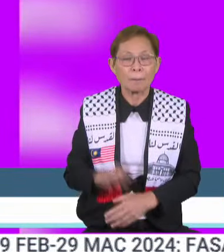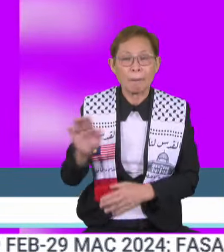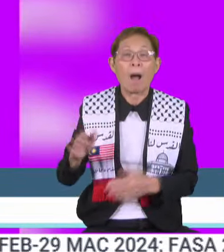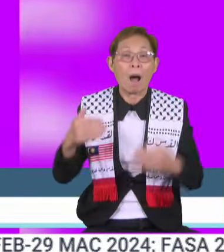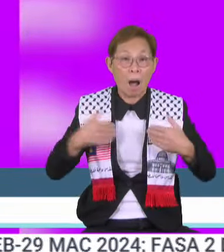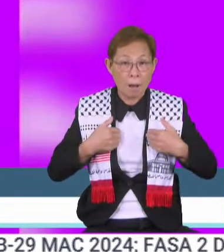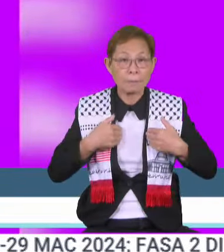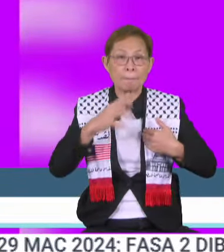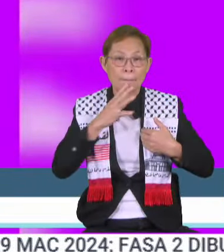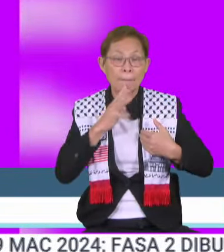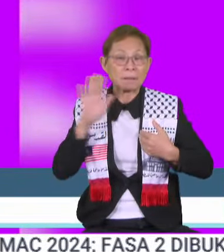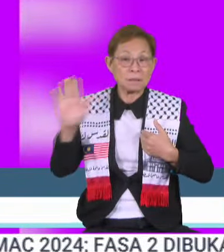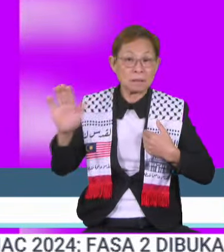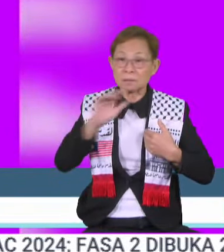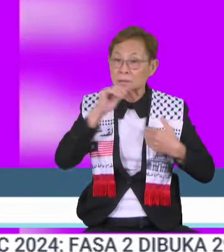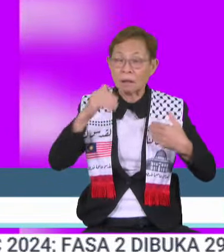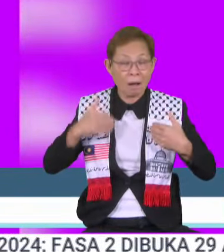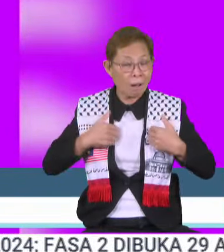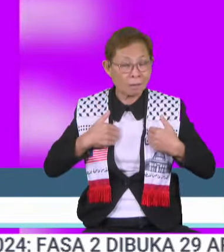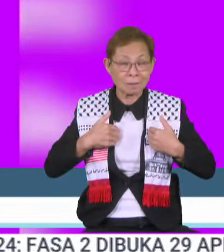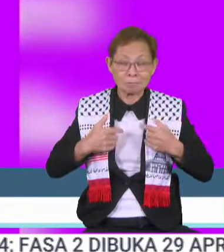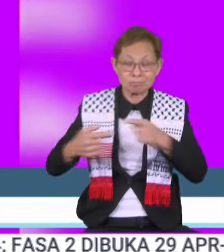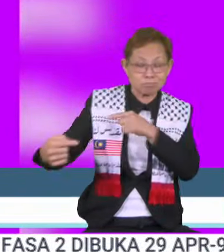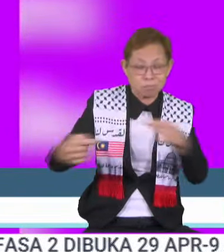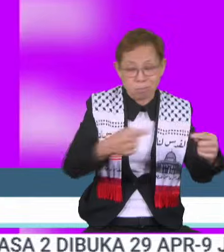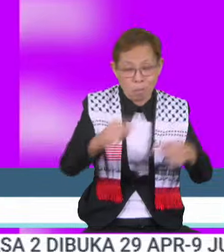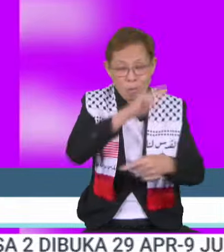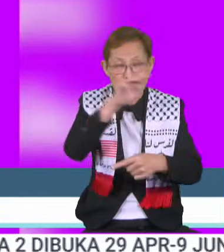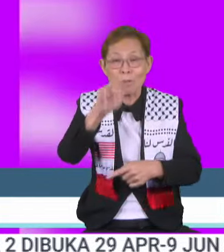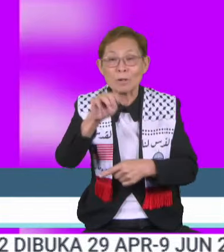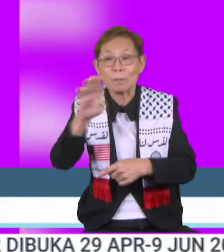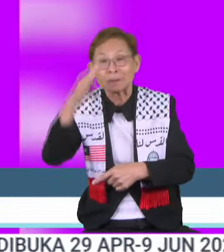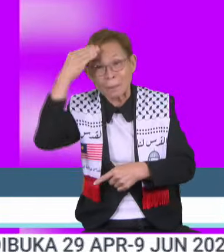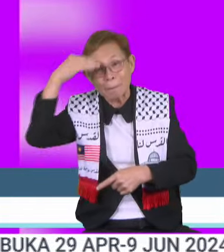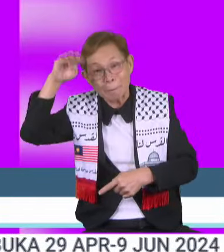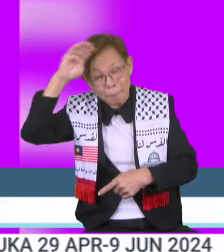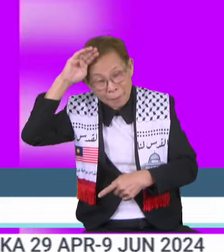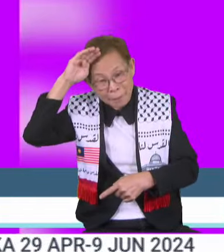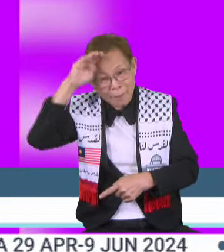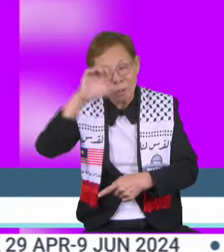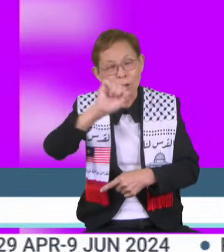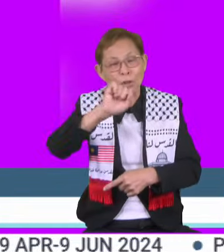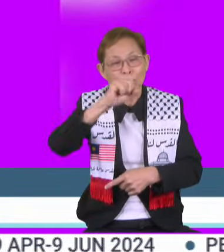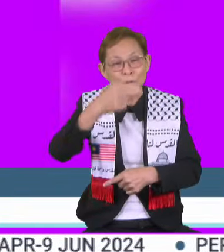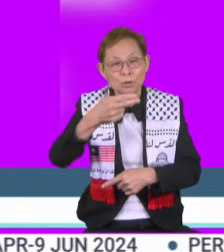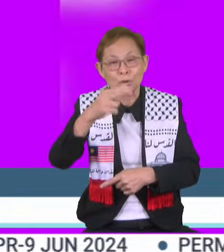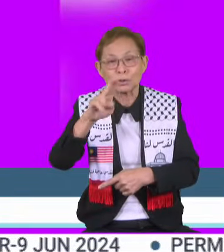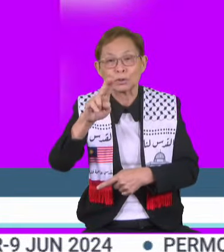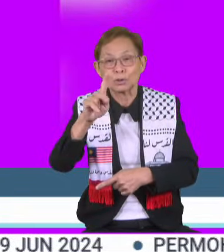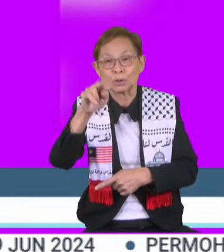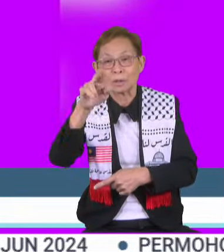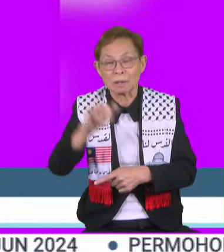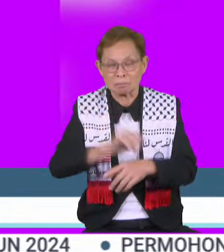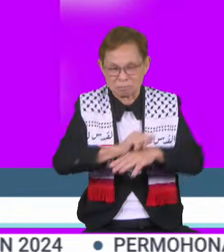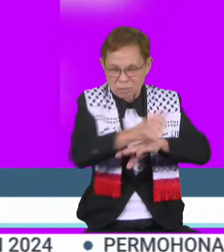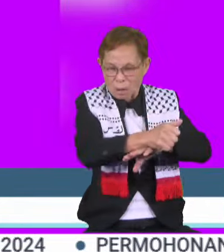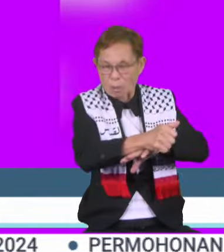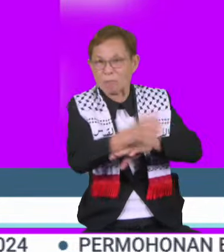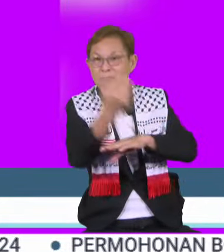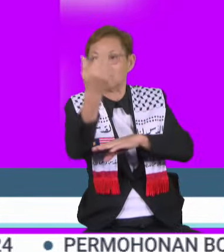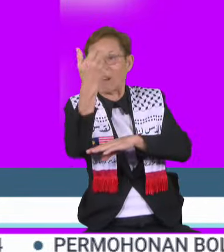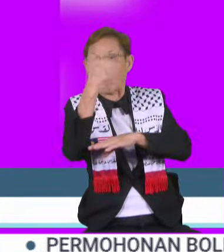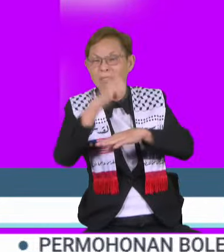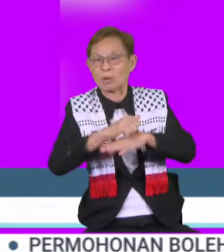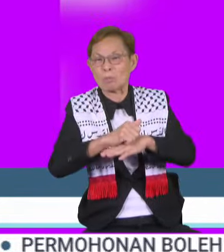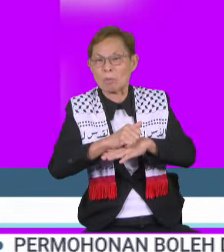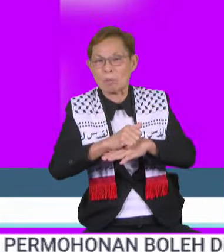Beliau turut menegaskan pihaknya tidak ada sebarang permusuhan dengan Menteri Besar Perlis Muhammad Shukri Ramli. Menurutnya, dakwaan berkenaan